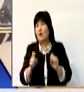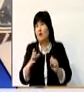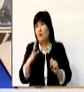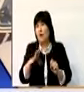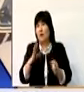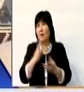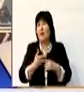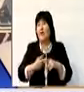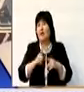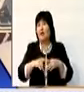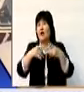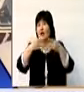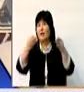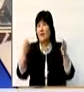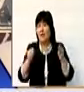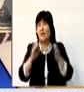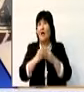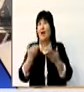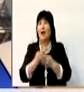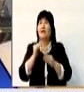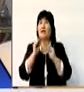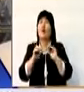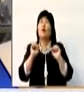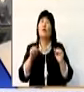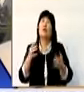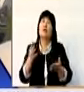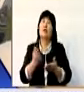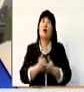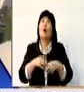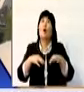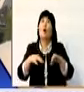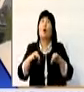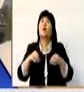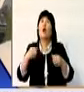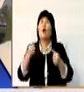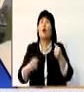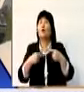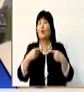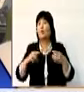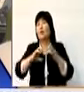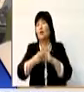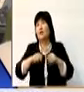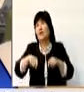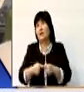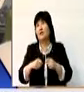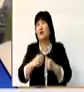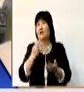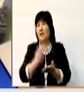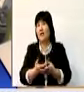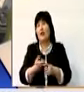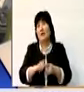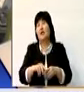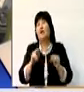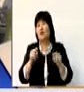болды. Дегенмен терезені қайта салып алуға да мүмкіндік табылды. Қозғалыс кезінде көліктің өзге де бөліктері істен шығып жатты.